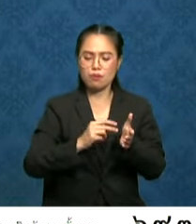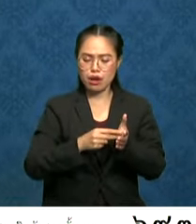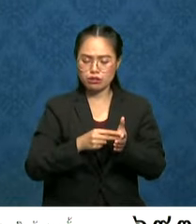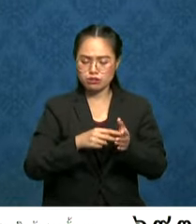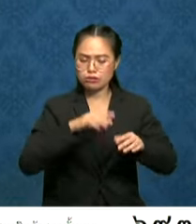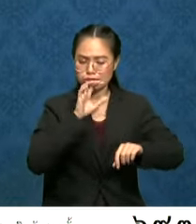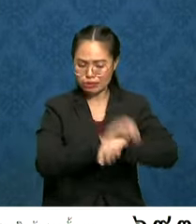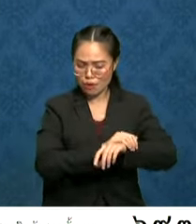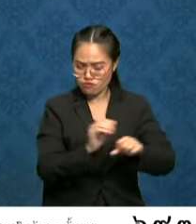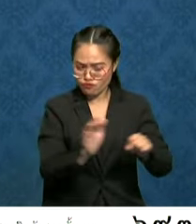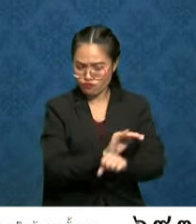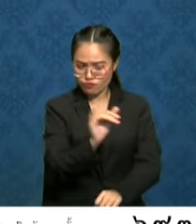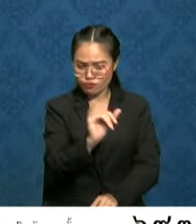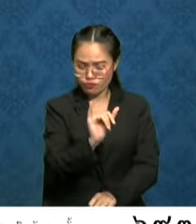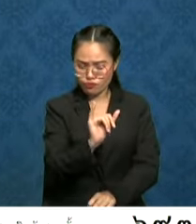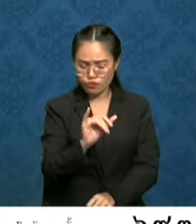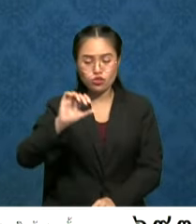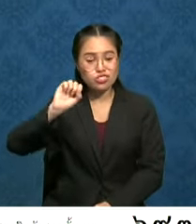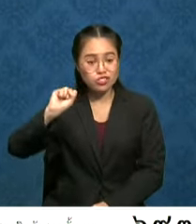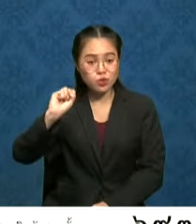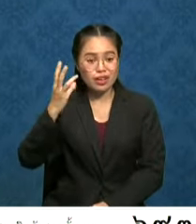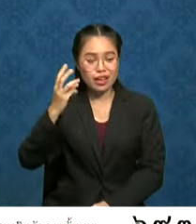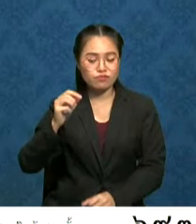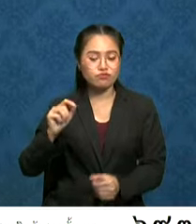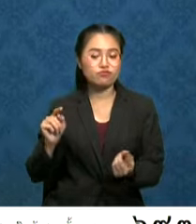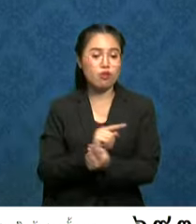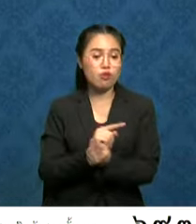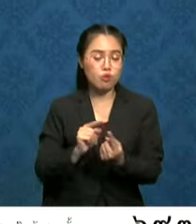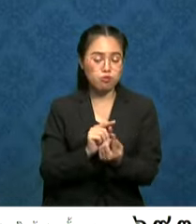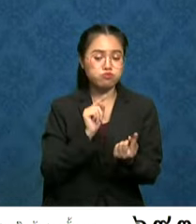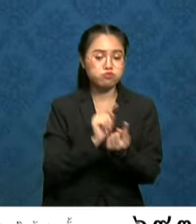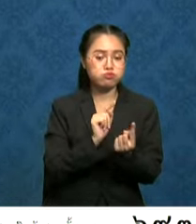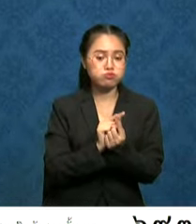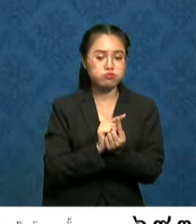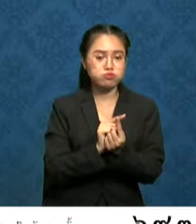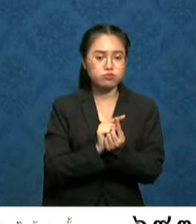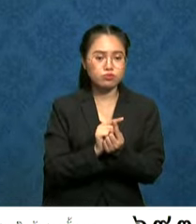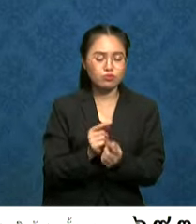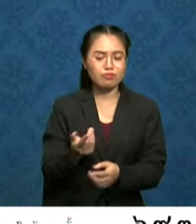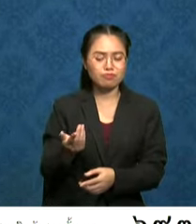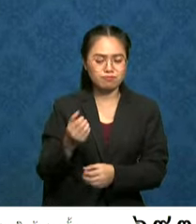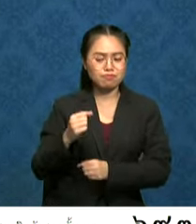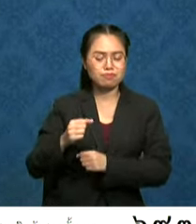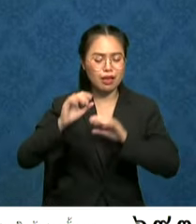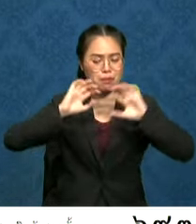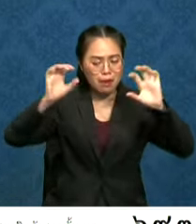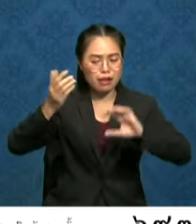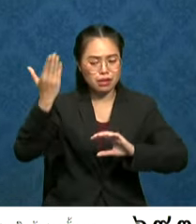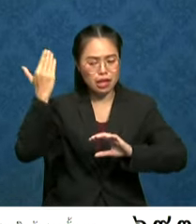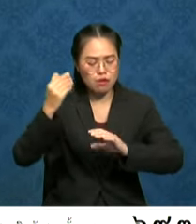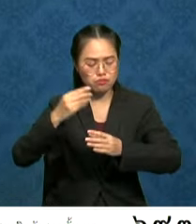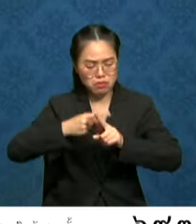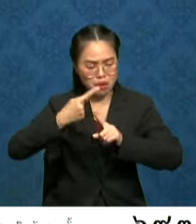ครับท่านประธานในด้านของสวัสดิการสังคมก็พบว่ารัฐบาลที่ผ่านมาครับแทบไม่มีการเพิ่มสวัสดิการสังคมสำหรับประชาชนเลย